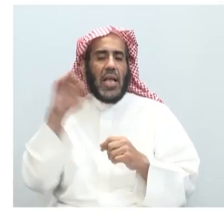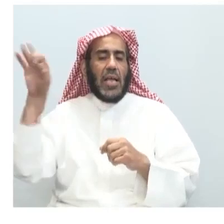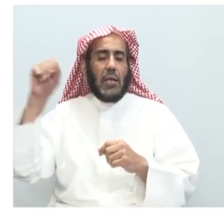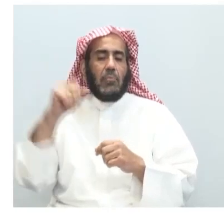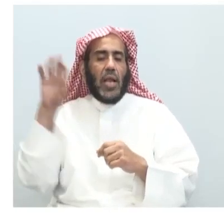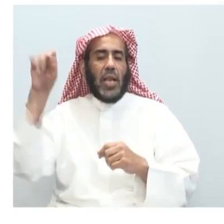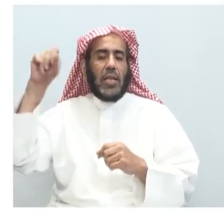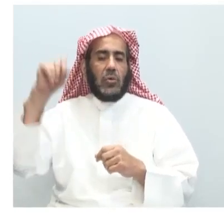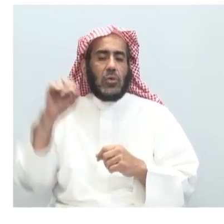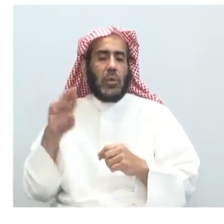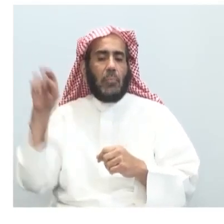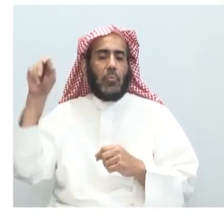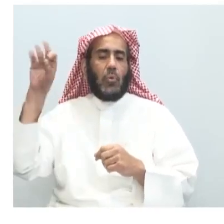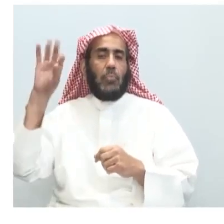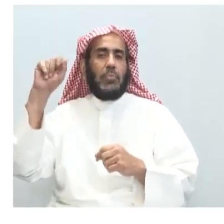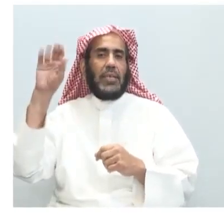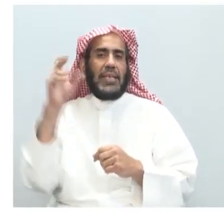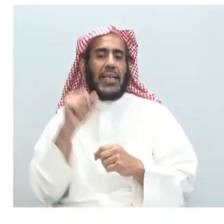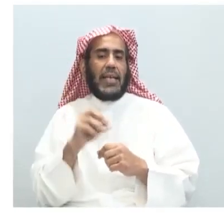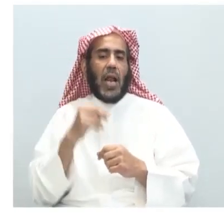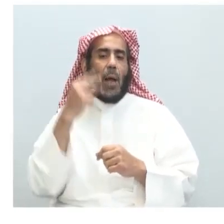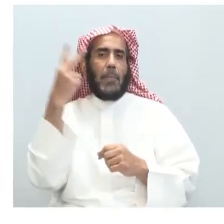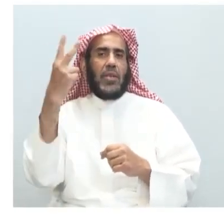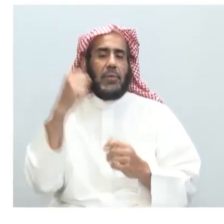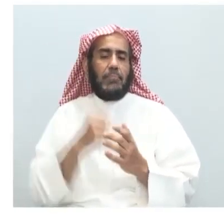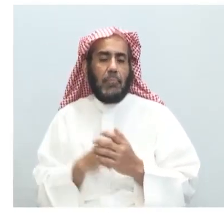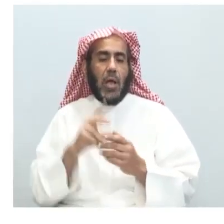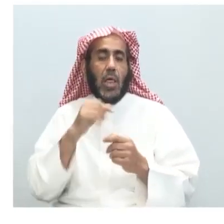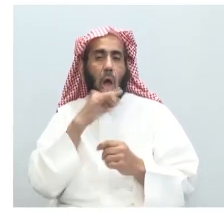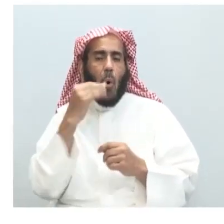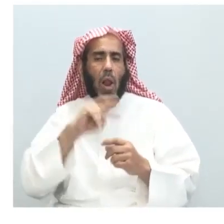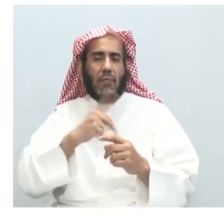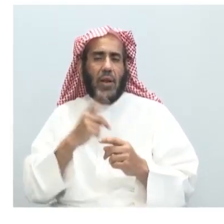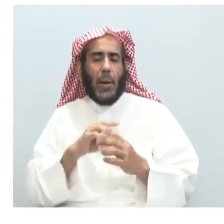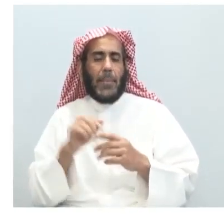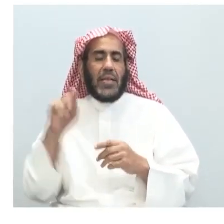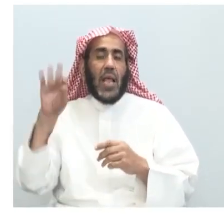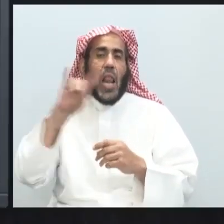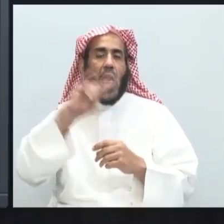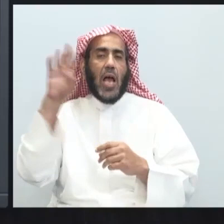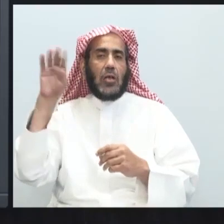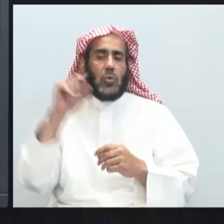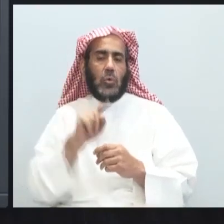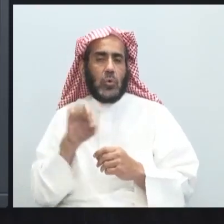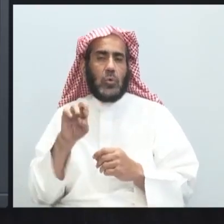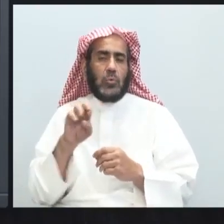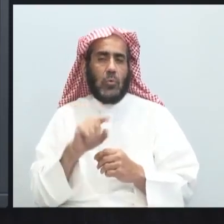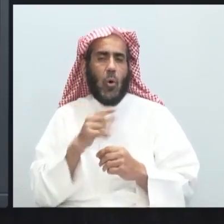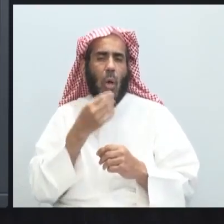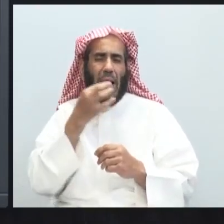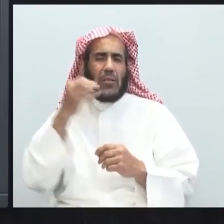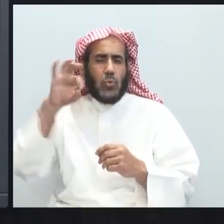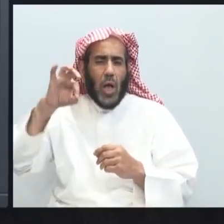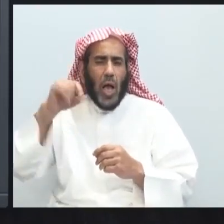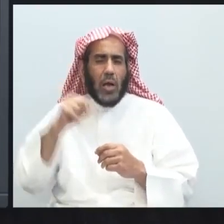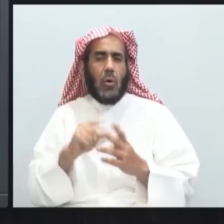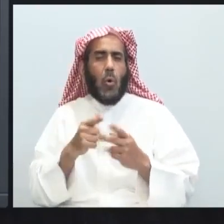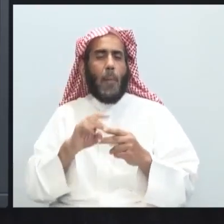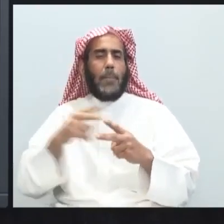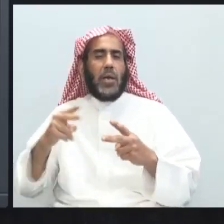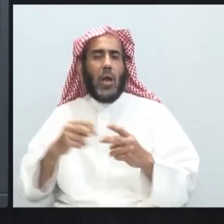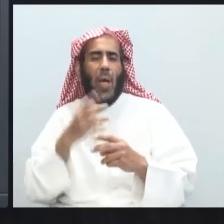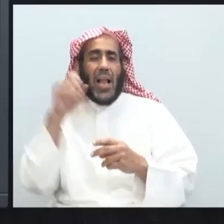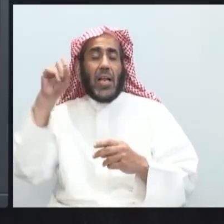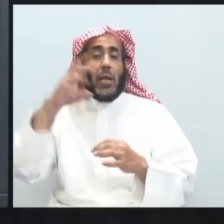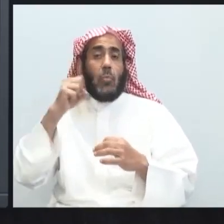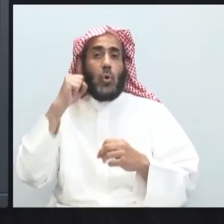الهيدروكس بروبانيك رقم اثنين اذا هذا هو الفرق بين اللاكتوز اللاكتوز هو سكر وهو من النوع